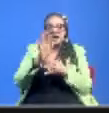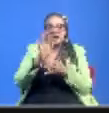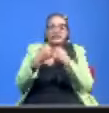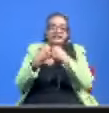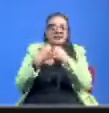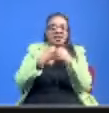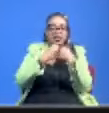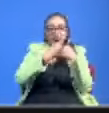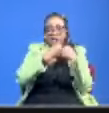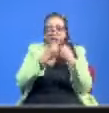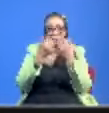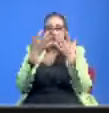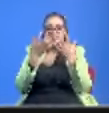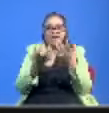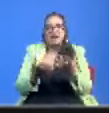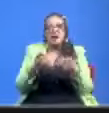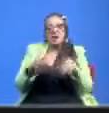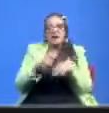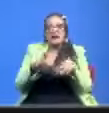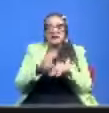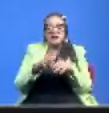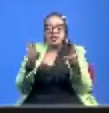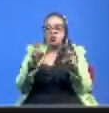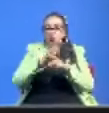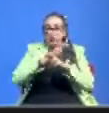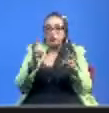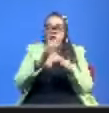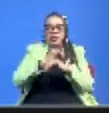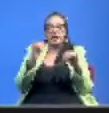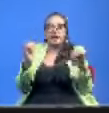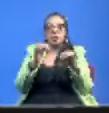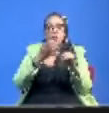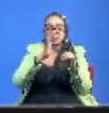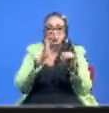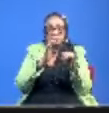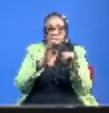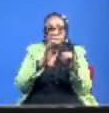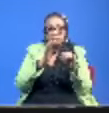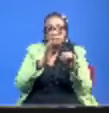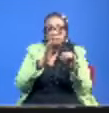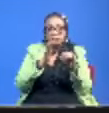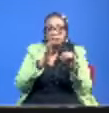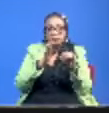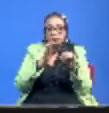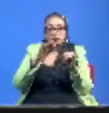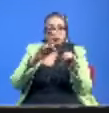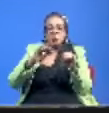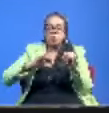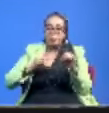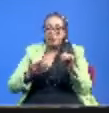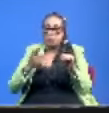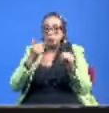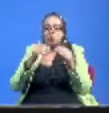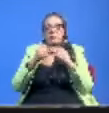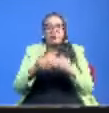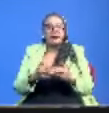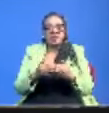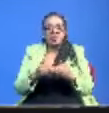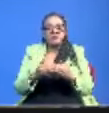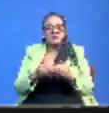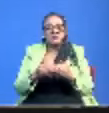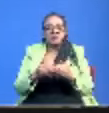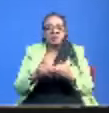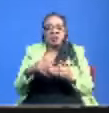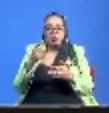si haba katika safari yao ya kutafuta maji safi. Kina mama wajawazito ambao wanaenda kuchota